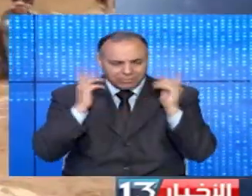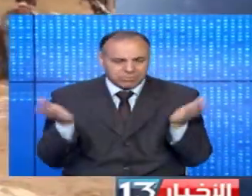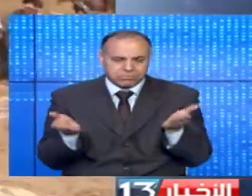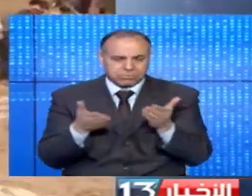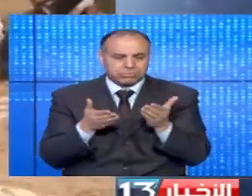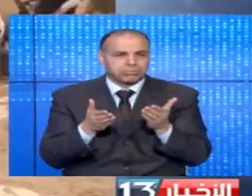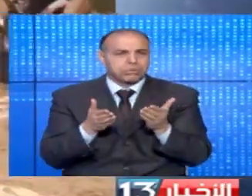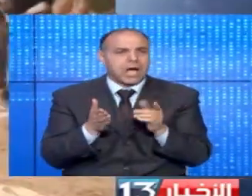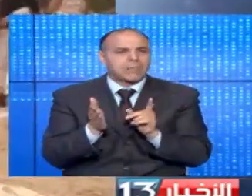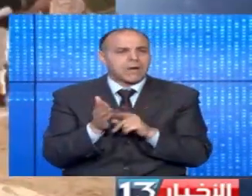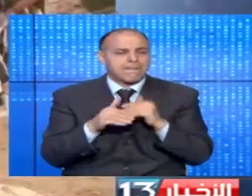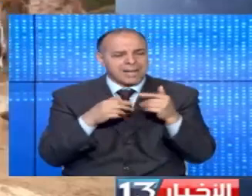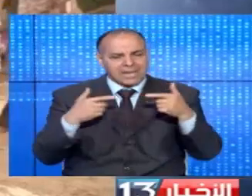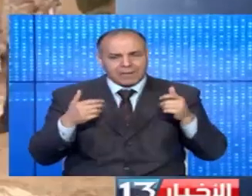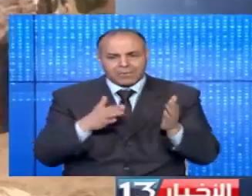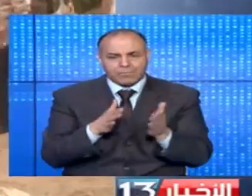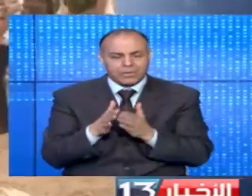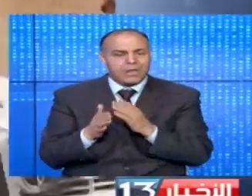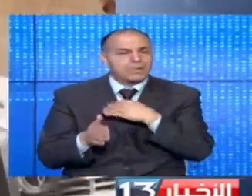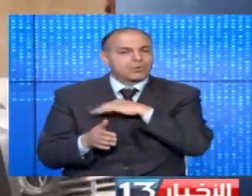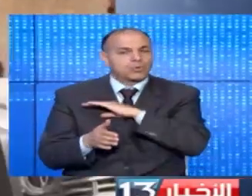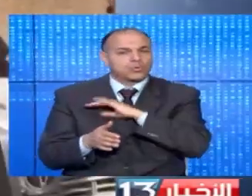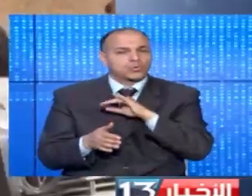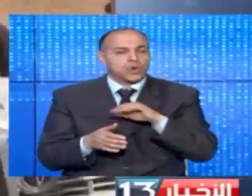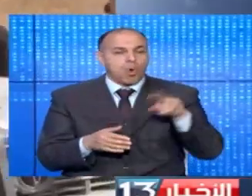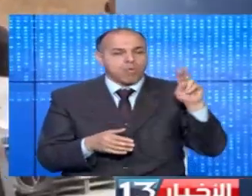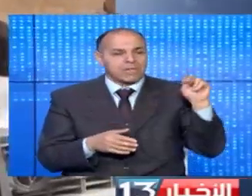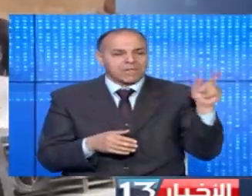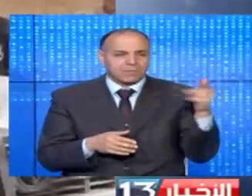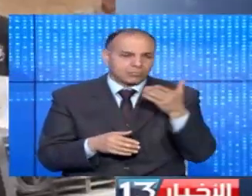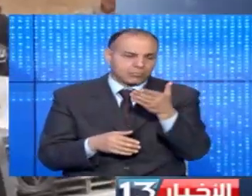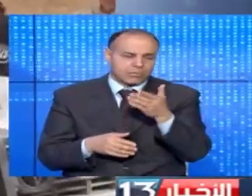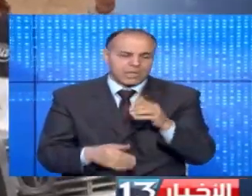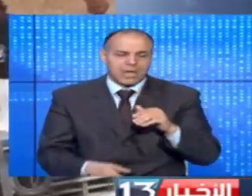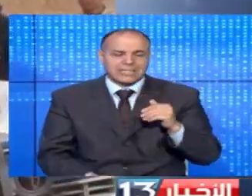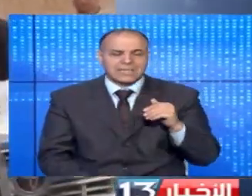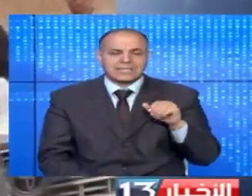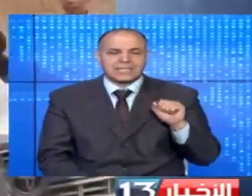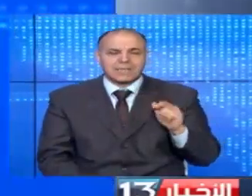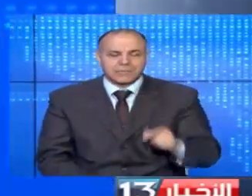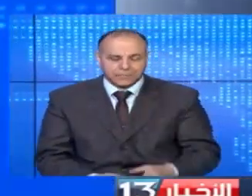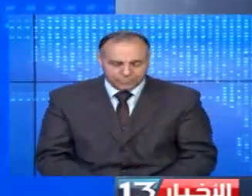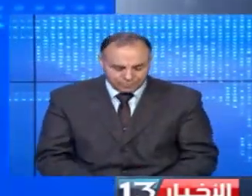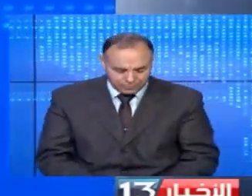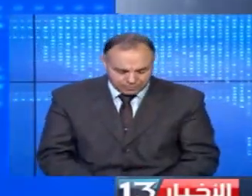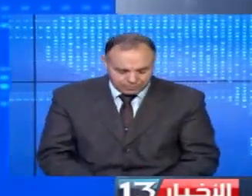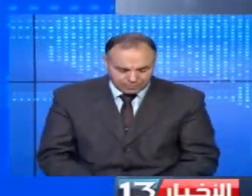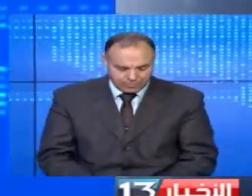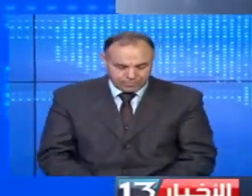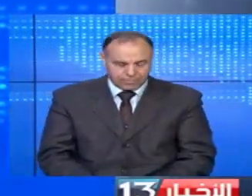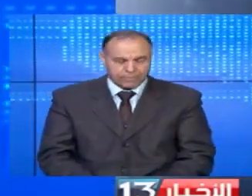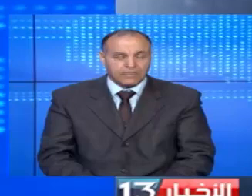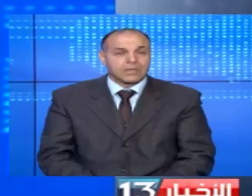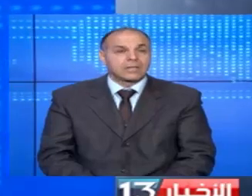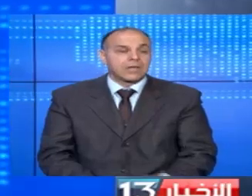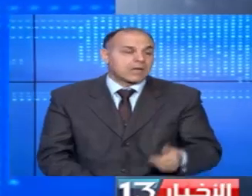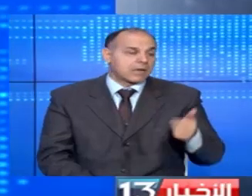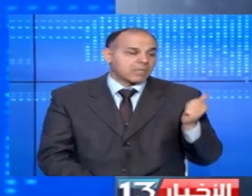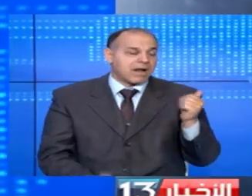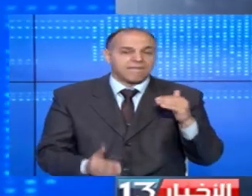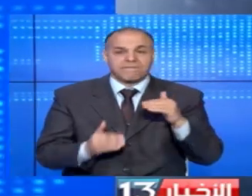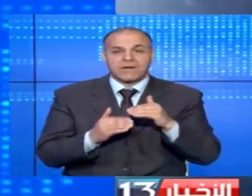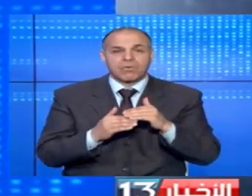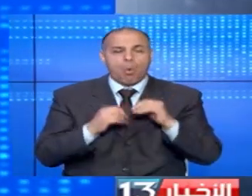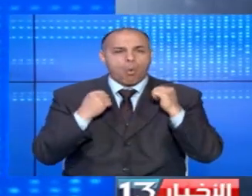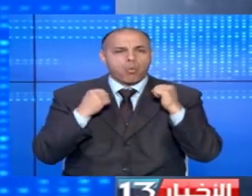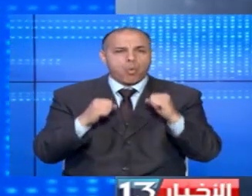نظام ما بعد الحرب تحت رعايه المبعوث الاممي لليبيا غسان سلامه اندلعت ليله البارحه